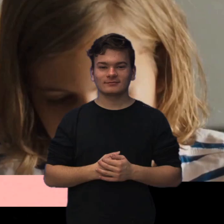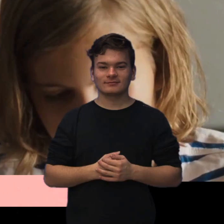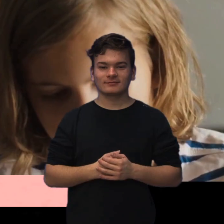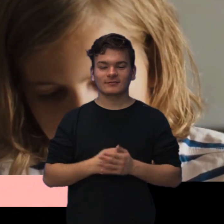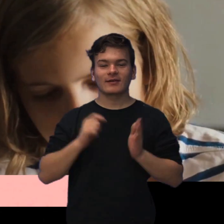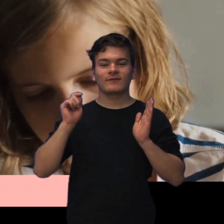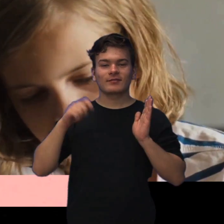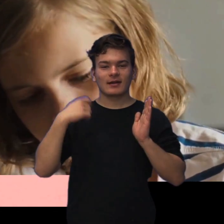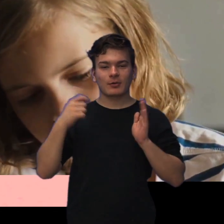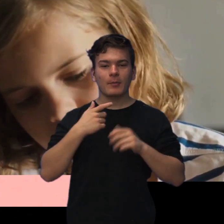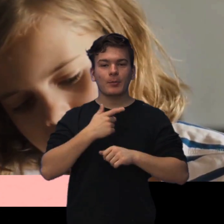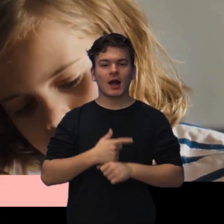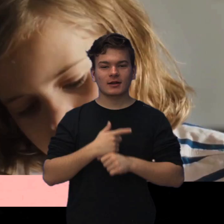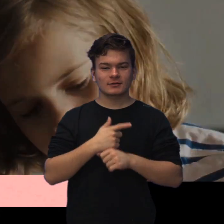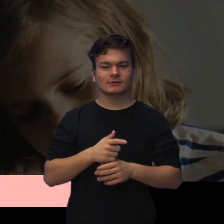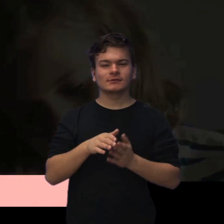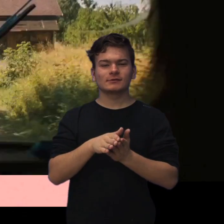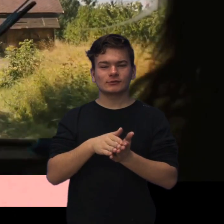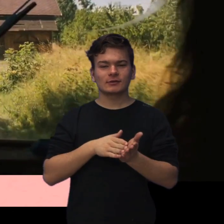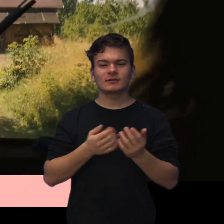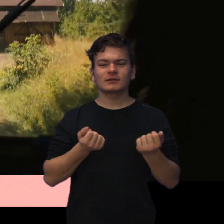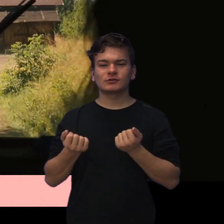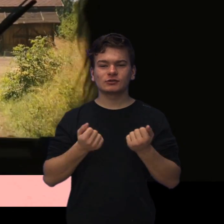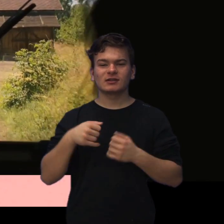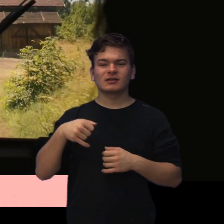Bylo hezký se nastěhovat sem, kde vyrůstal její táta